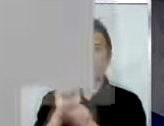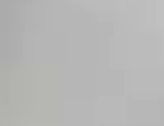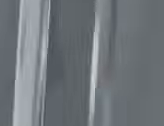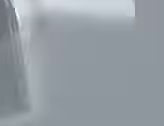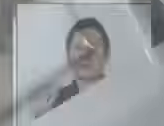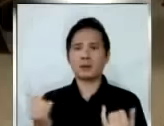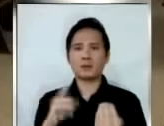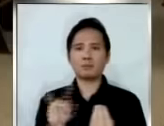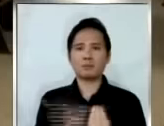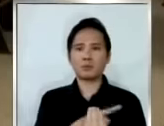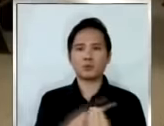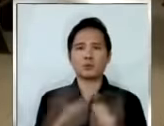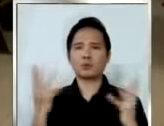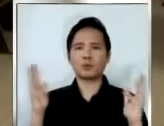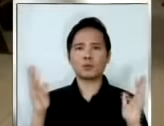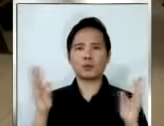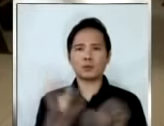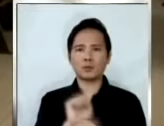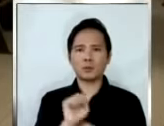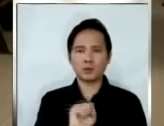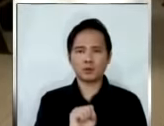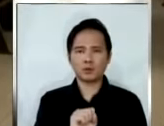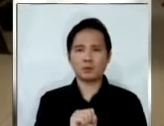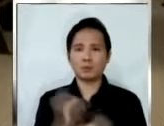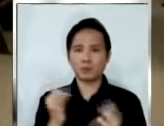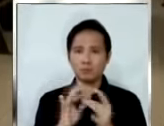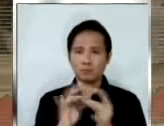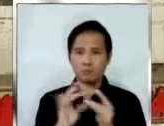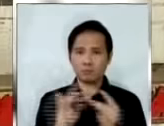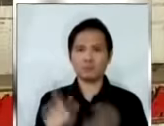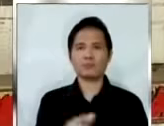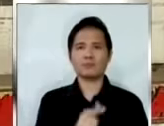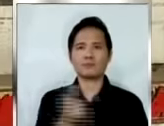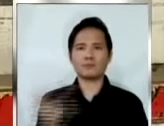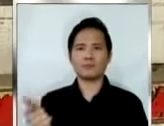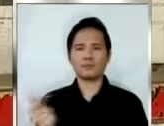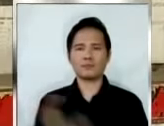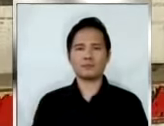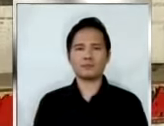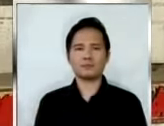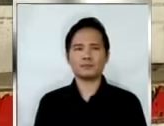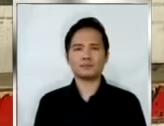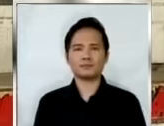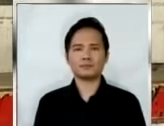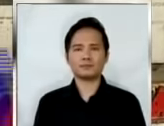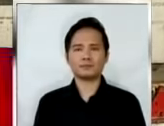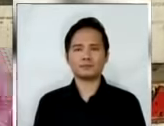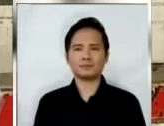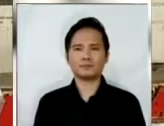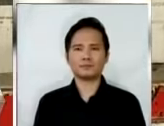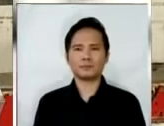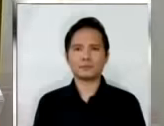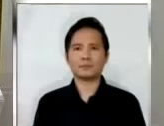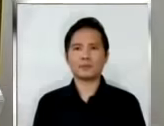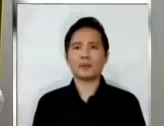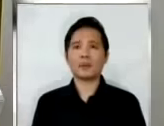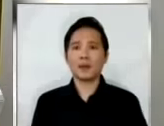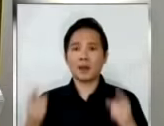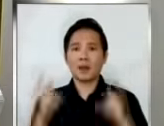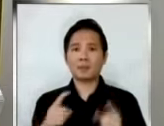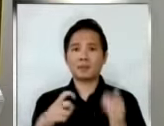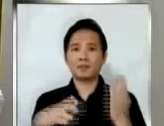si Ivan Maynila. Karaniwang hindi nawawala ng tao sa mga ticket counter na ito sa arawang